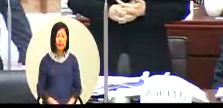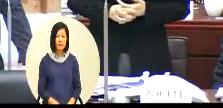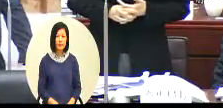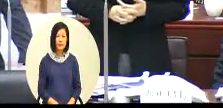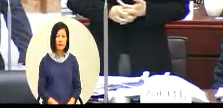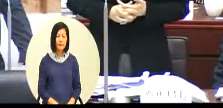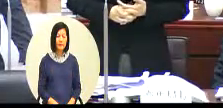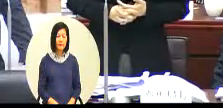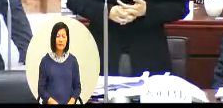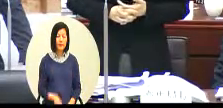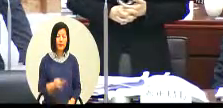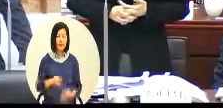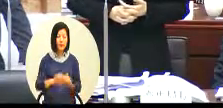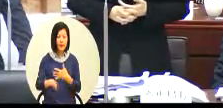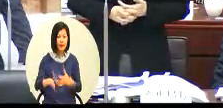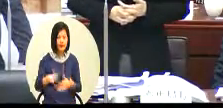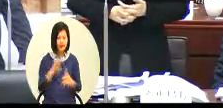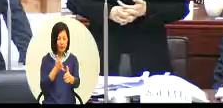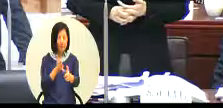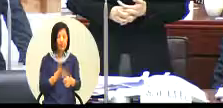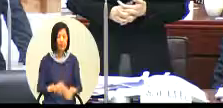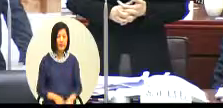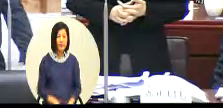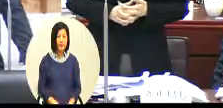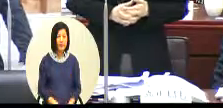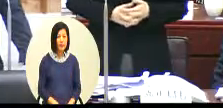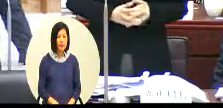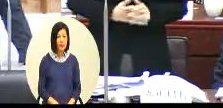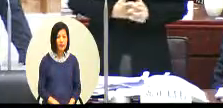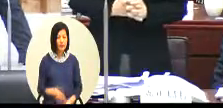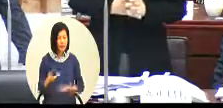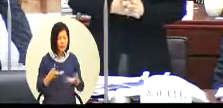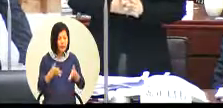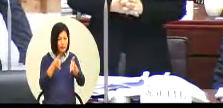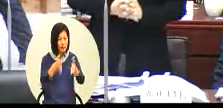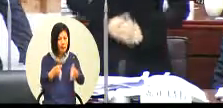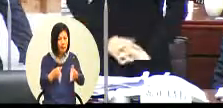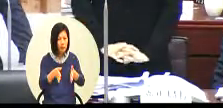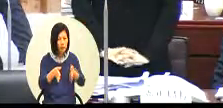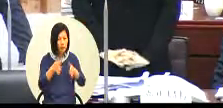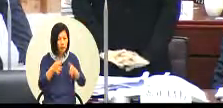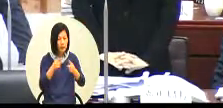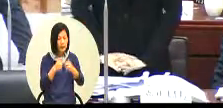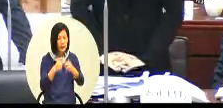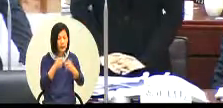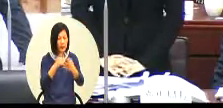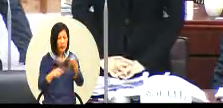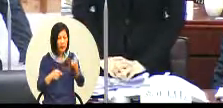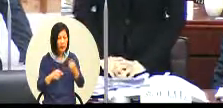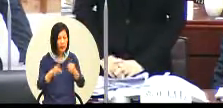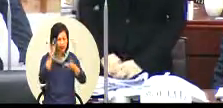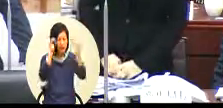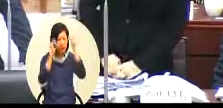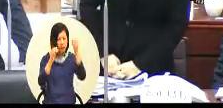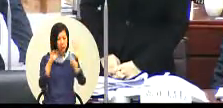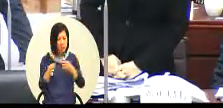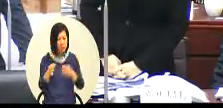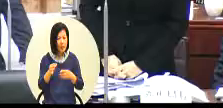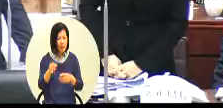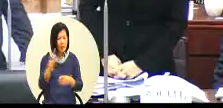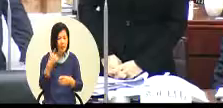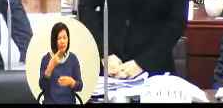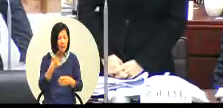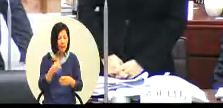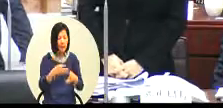在另外一点我再请教你，我在这上面针对了我们的人力跟我们的资源还有我们配属的